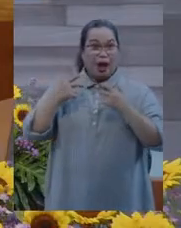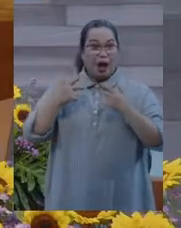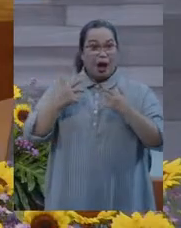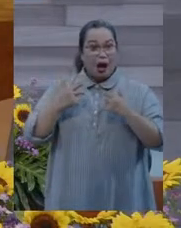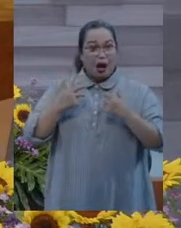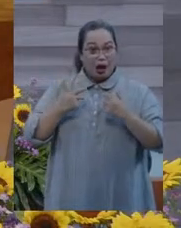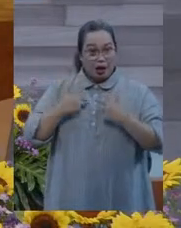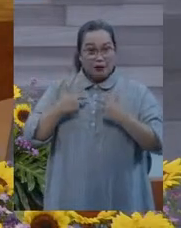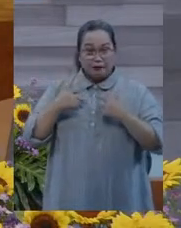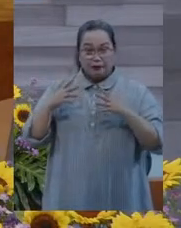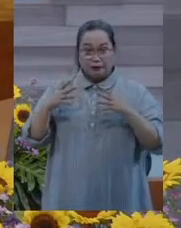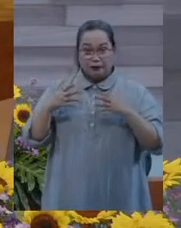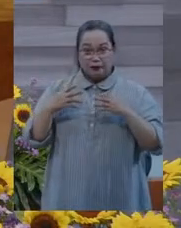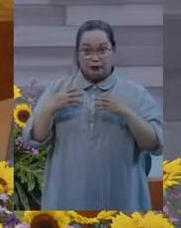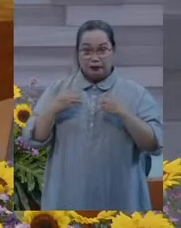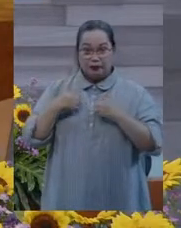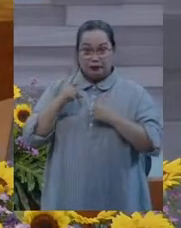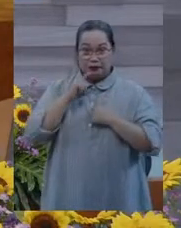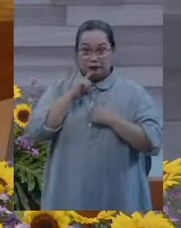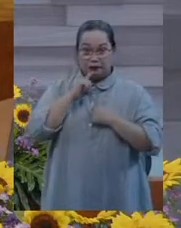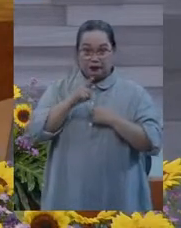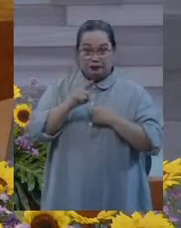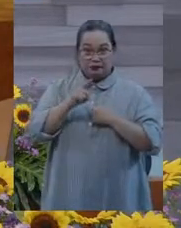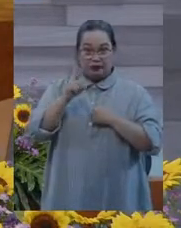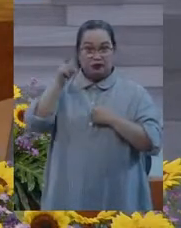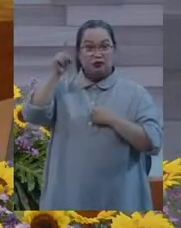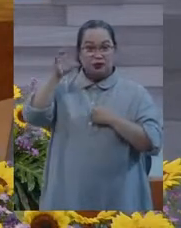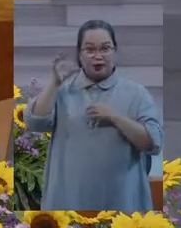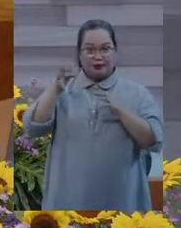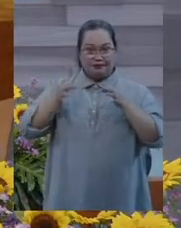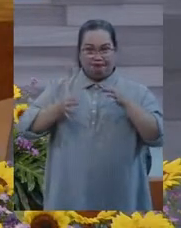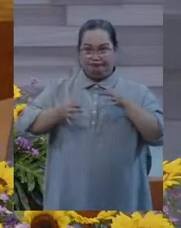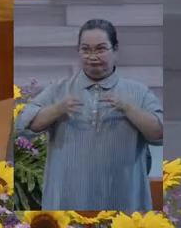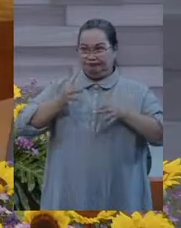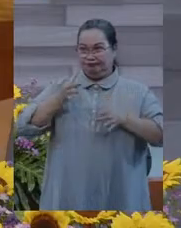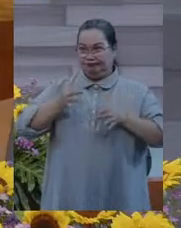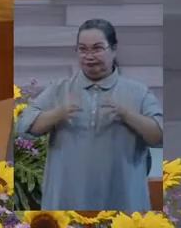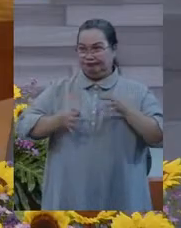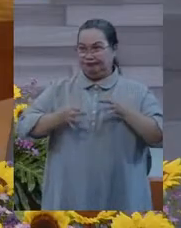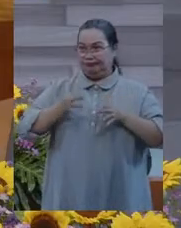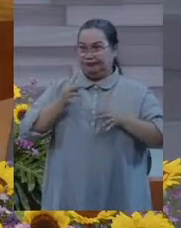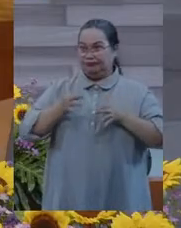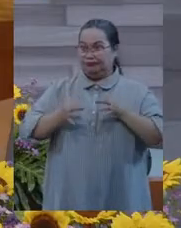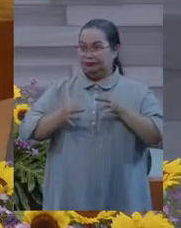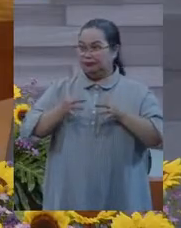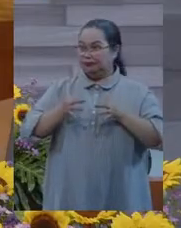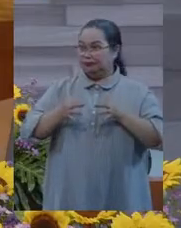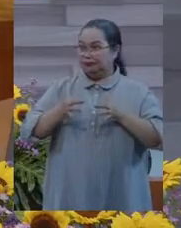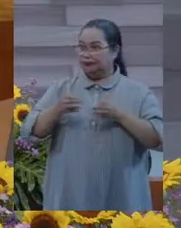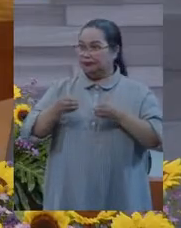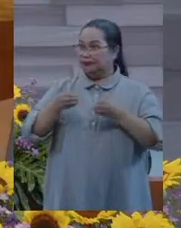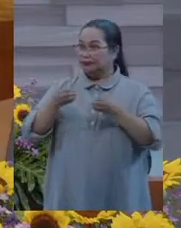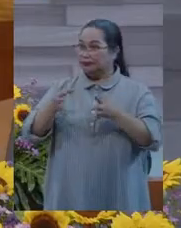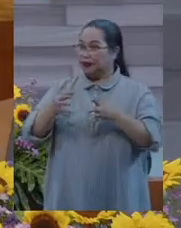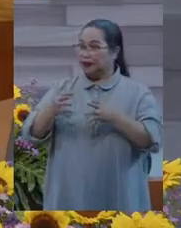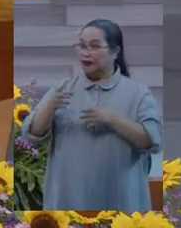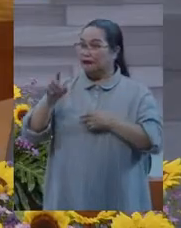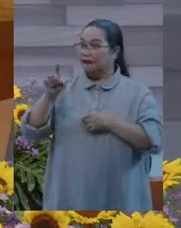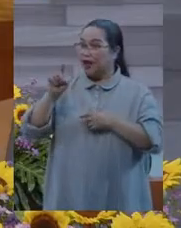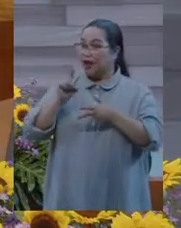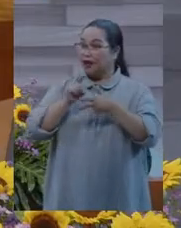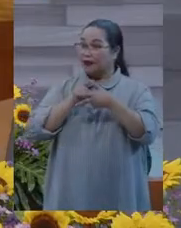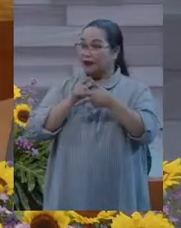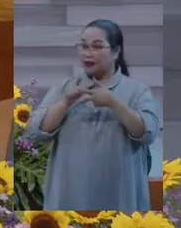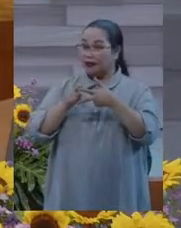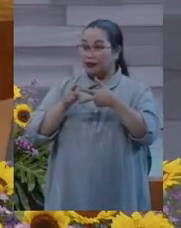puot at tiyak na kahatulan ng ating Diyos. Nagbigay siya ng tatlong